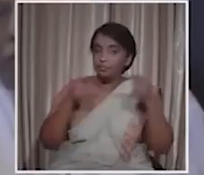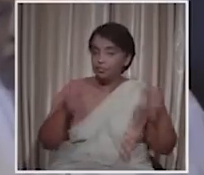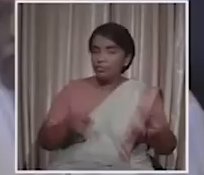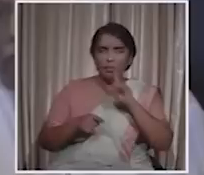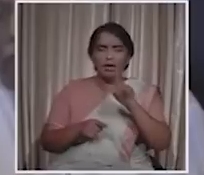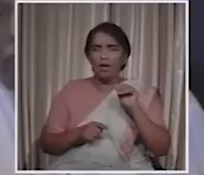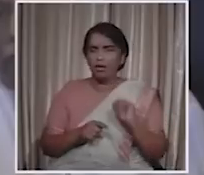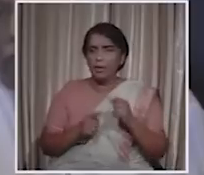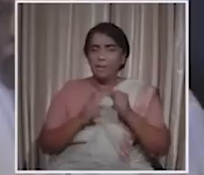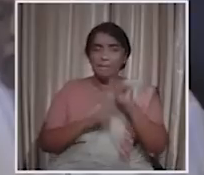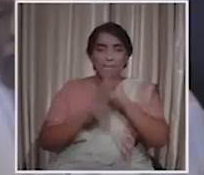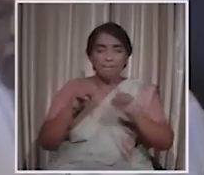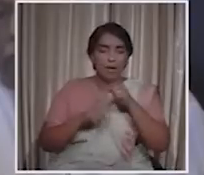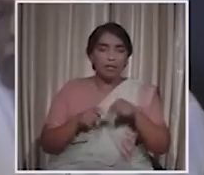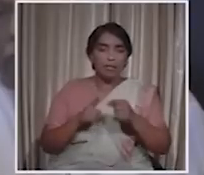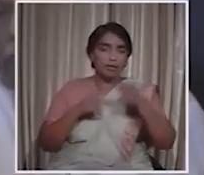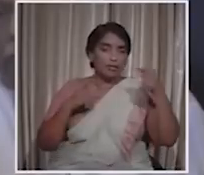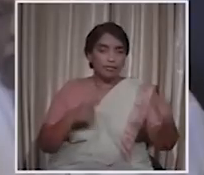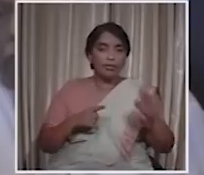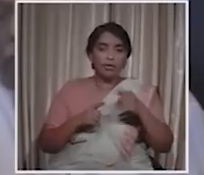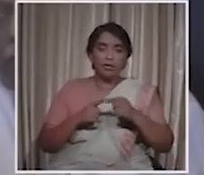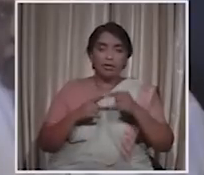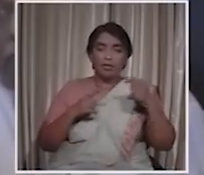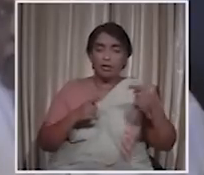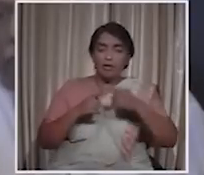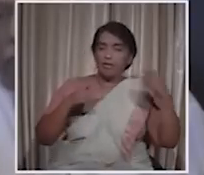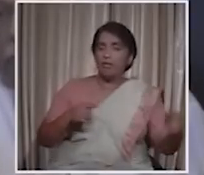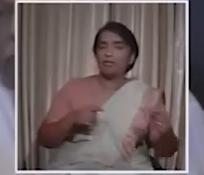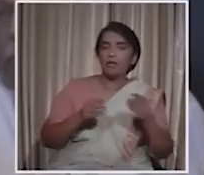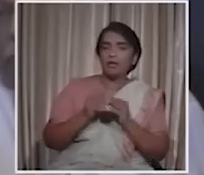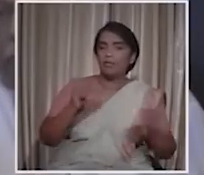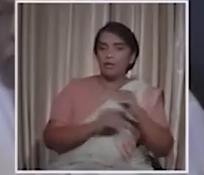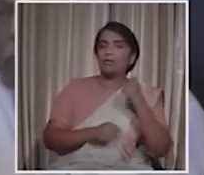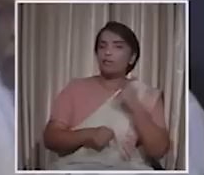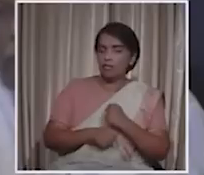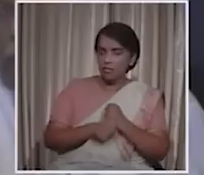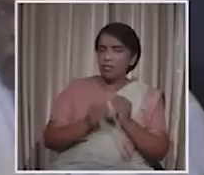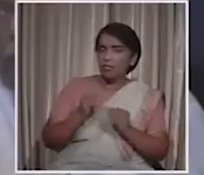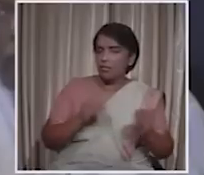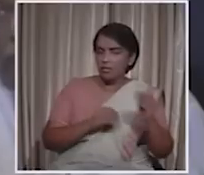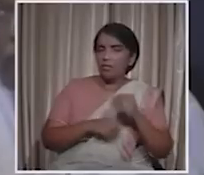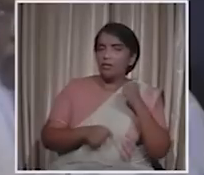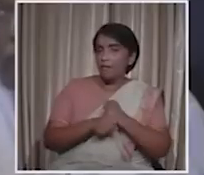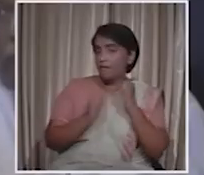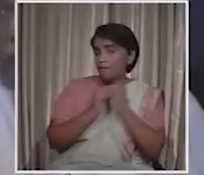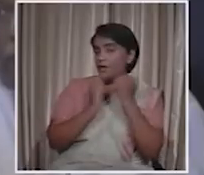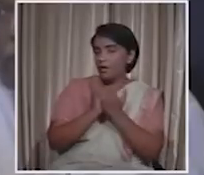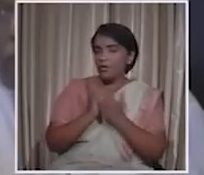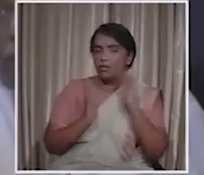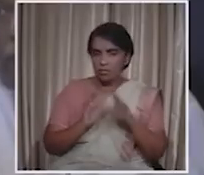කවුද? පාර්ලිමේන්තුවේ විපක්ෂ කියන්නේ විකල්ප ආණ්ඩුව. විකල්ප ආණ්ඩුව නම් විකල්ප වැඩසටහනක්